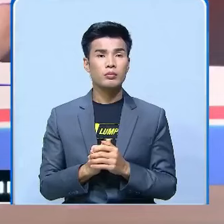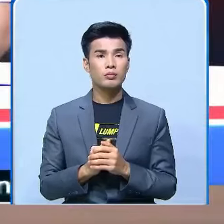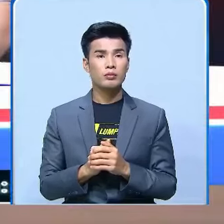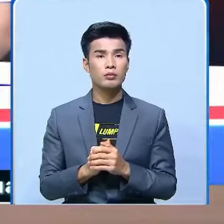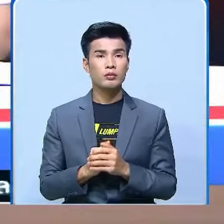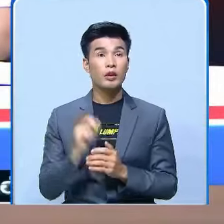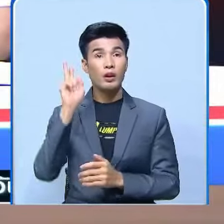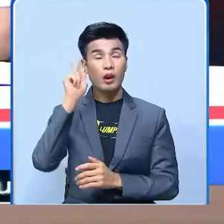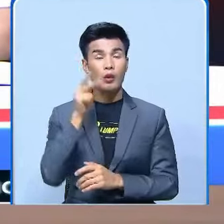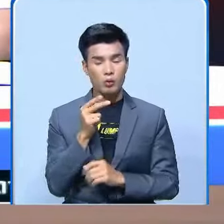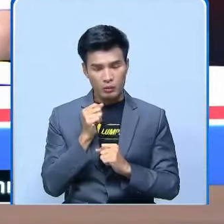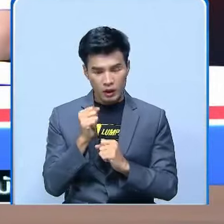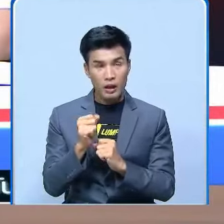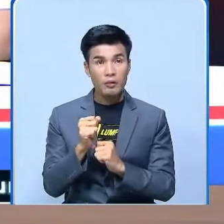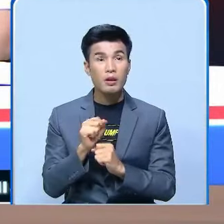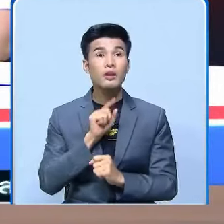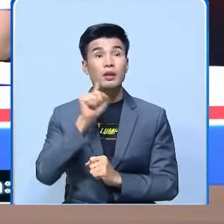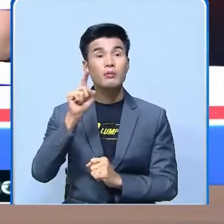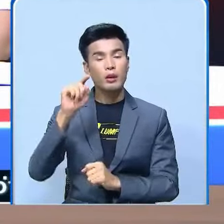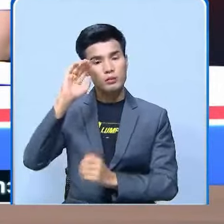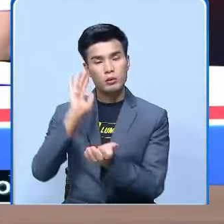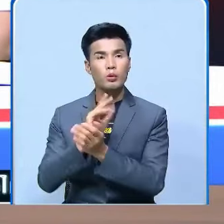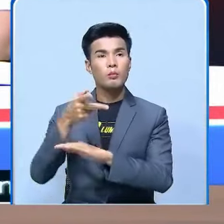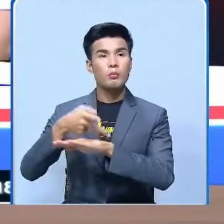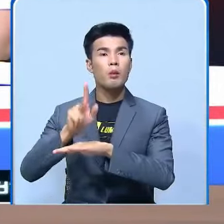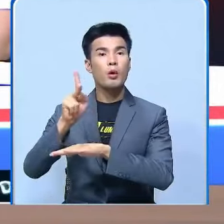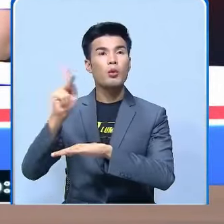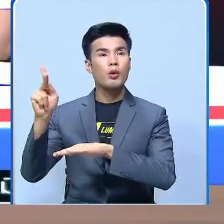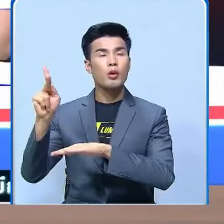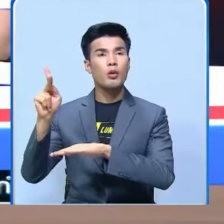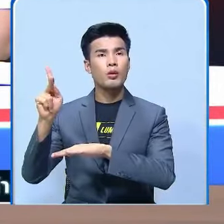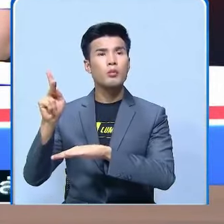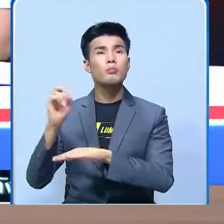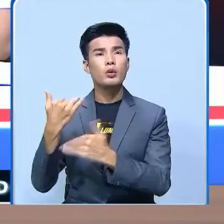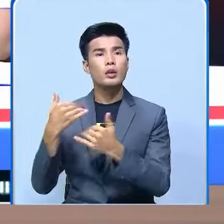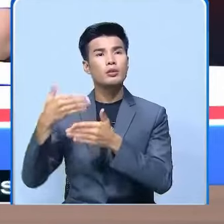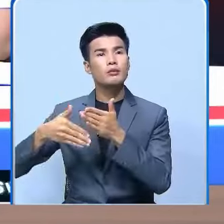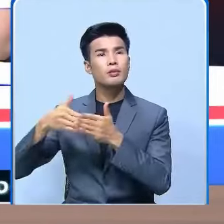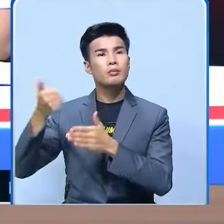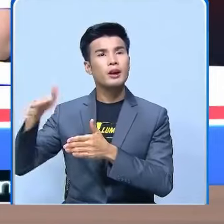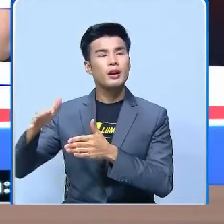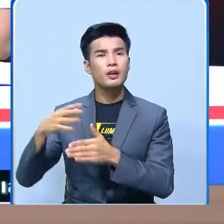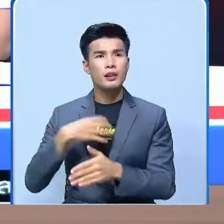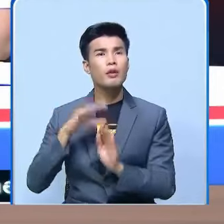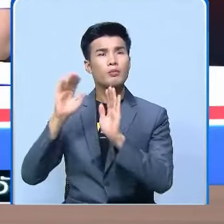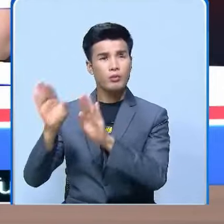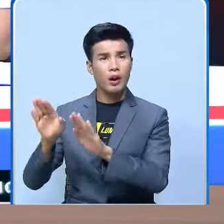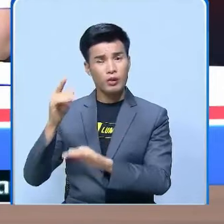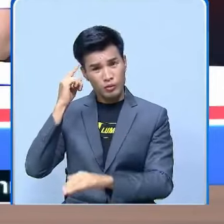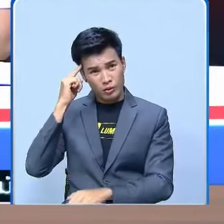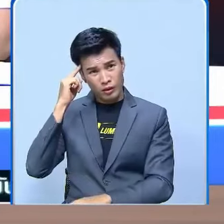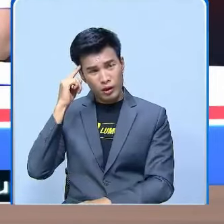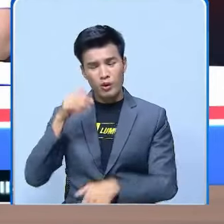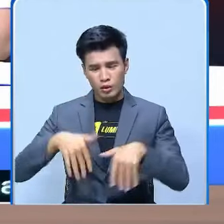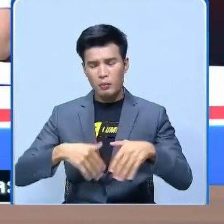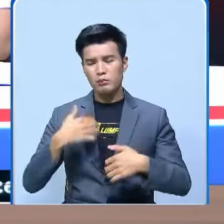ทีมข่าวของเราก็พยายามที่จะติดต่อไปทางผู้กำกับสภ.วังสมบูรณ์แล้วนะคะแต่ว่าตอนนี้ติดต่อไม่ได้คืออยากจะฝากบอกท่านแหละบอกว่าชาวบ้